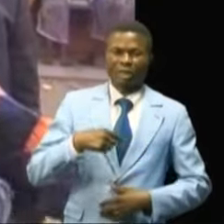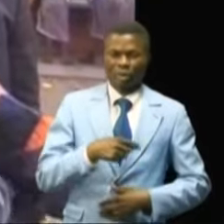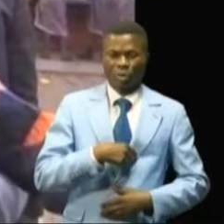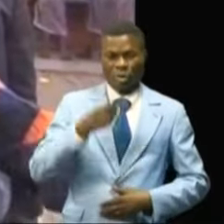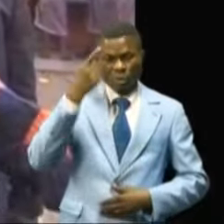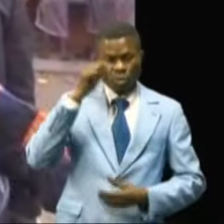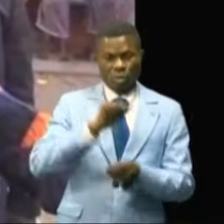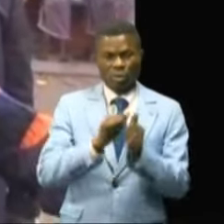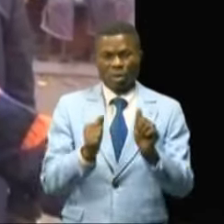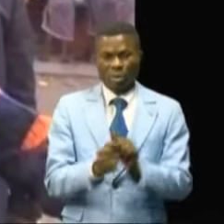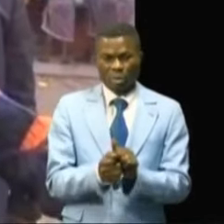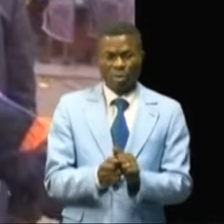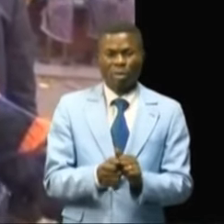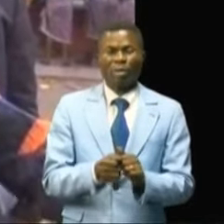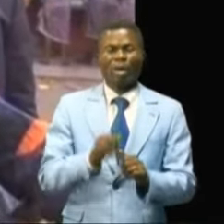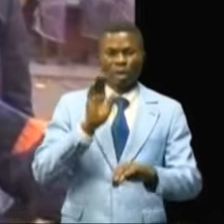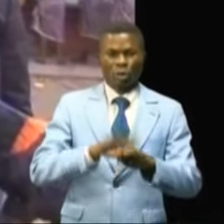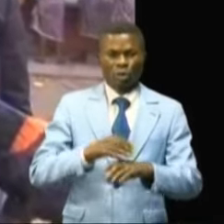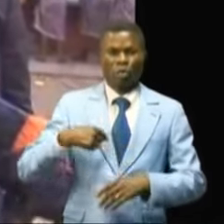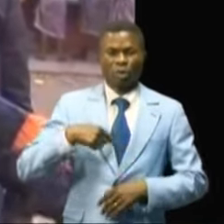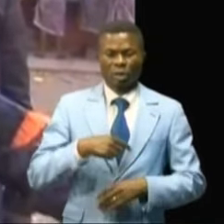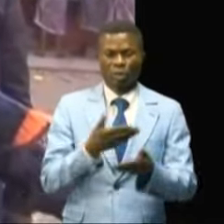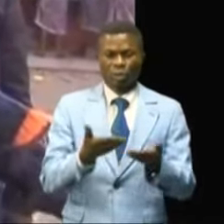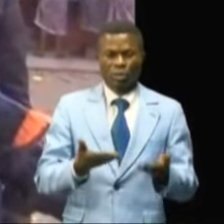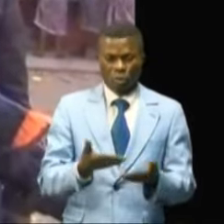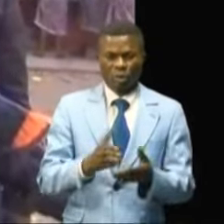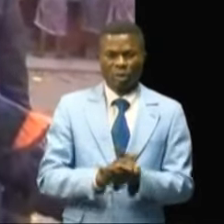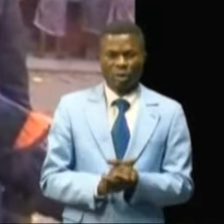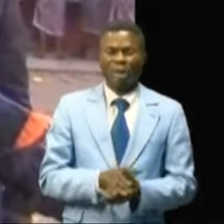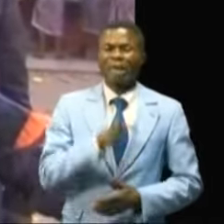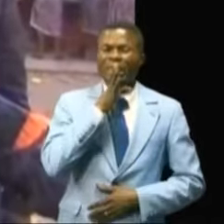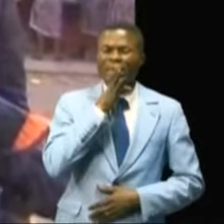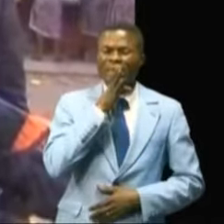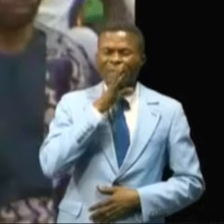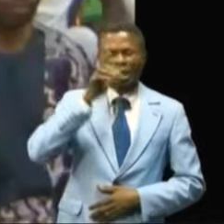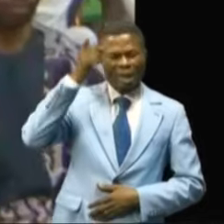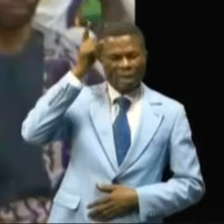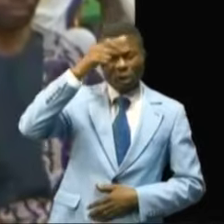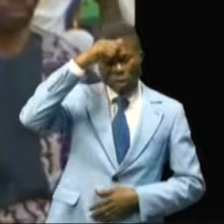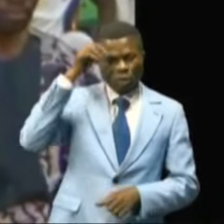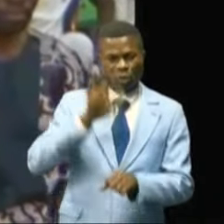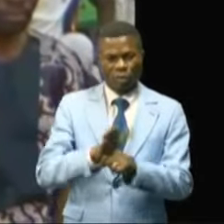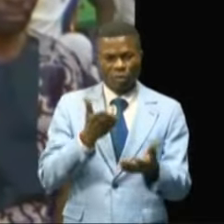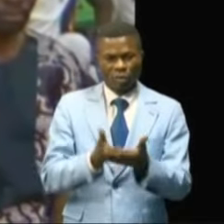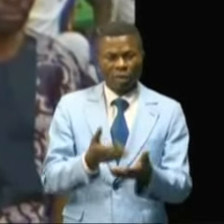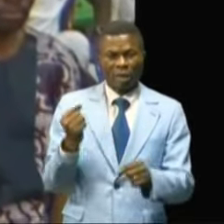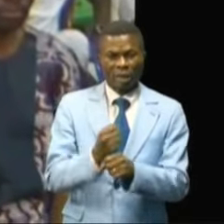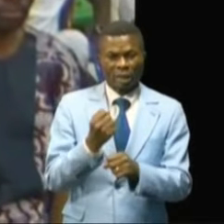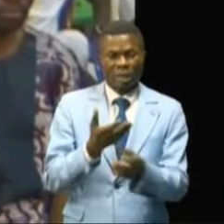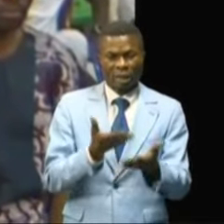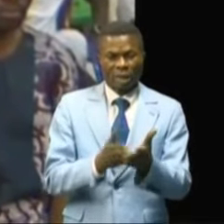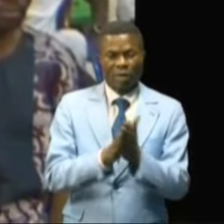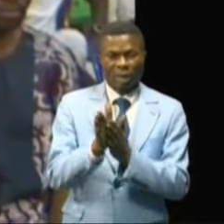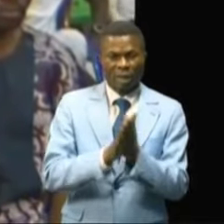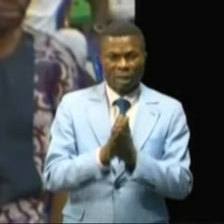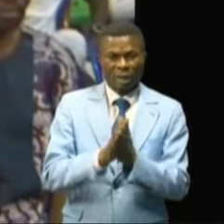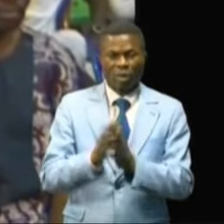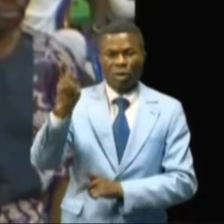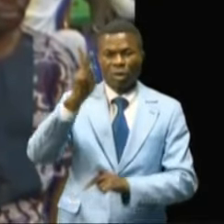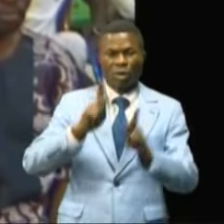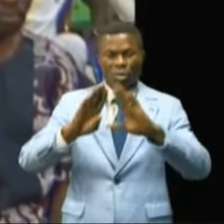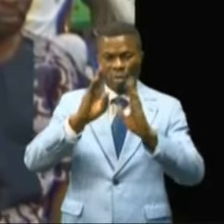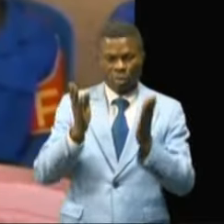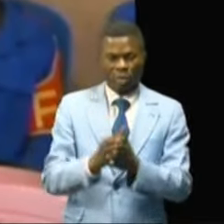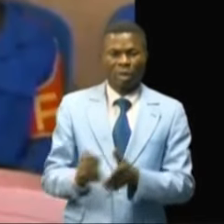rapport à cette situation que nous avons vraiment endurée depuis longtemps. Cette opération concerne aussi les habitants de